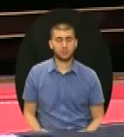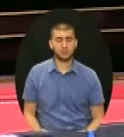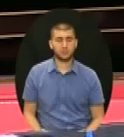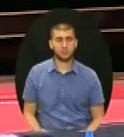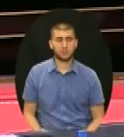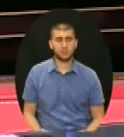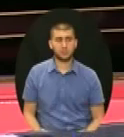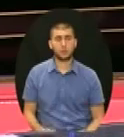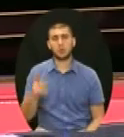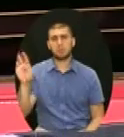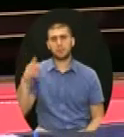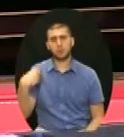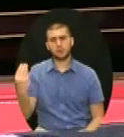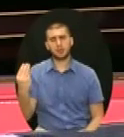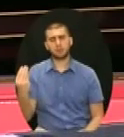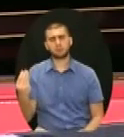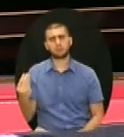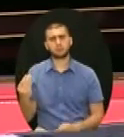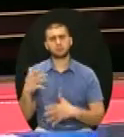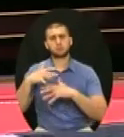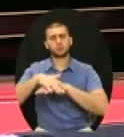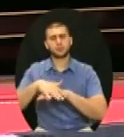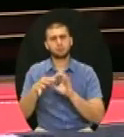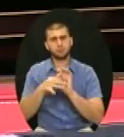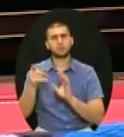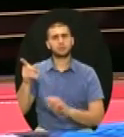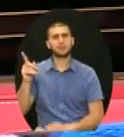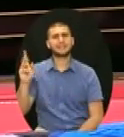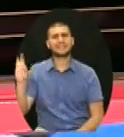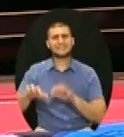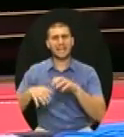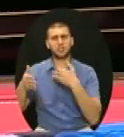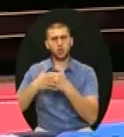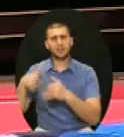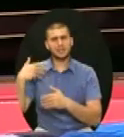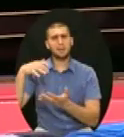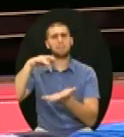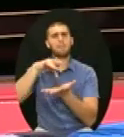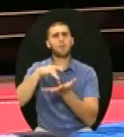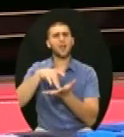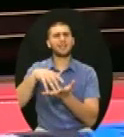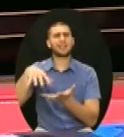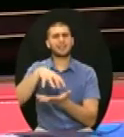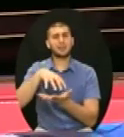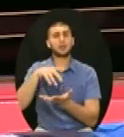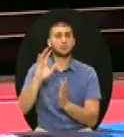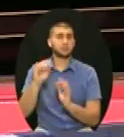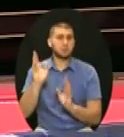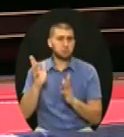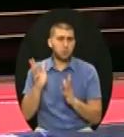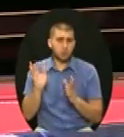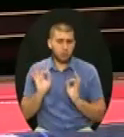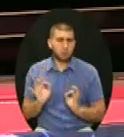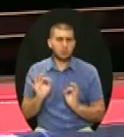הוא נותן יד בדרך כלשהי לזה שהיא בהחלט תהיה במוקד העניינים, ולכן זה לגמרי לגיטימי לסקר